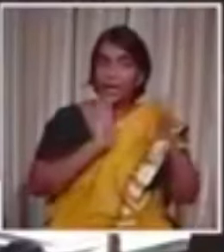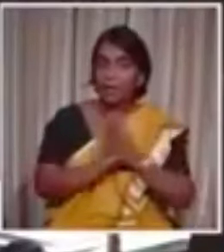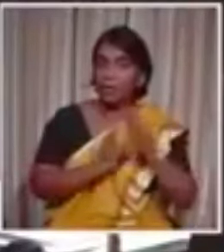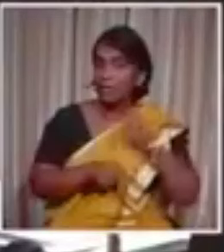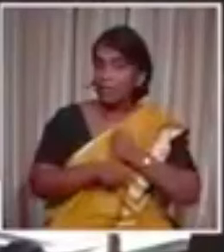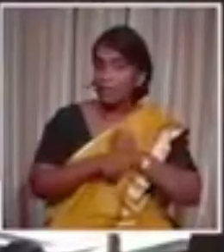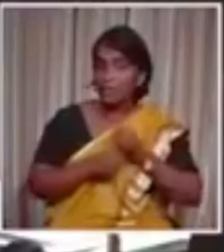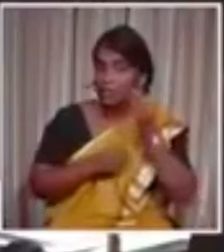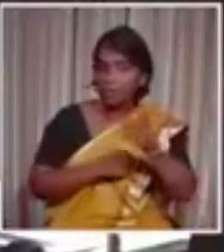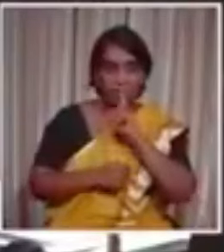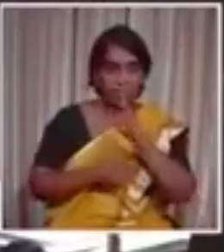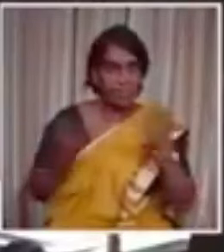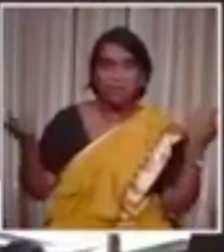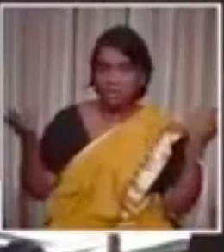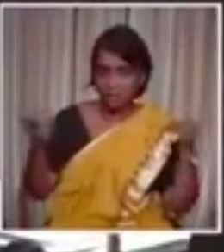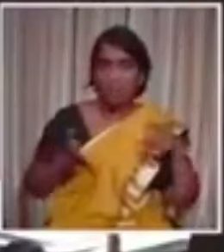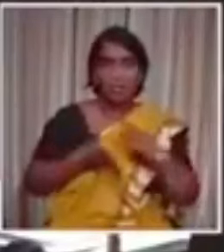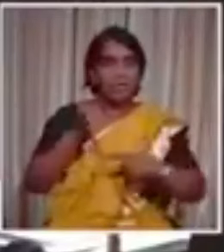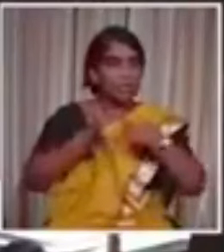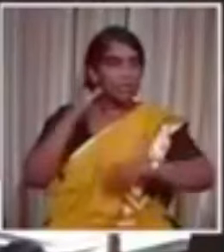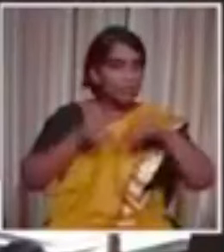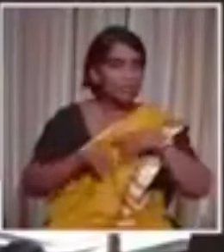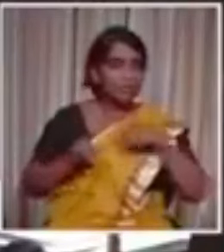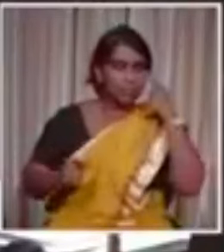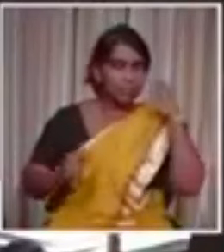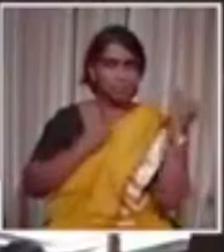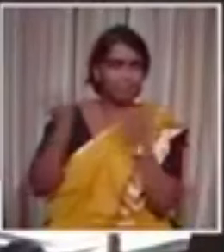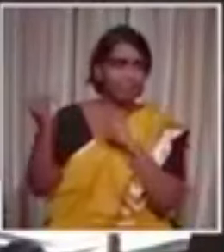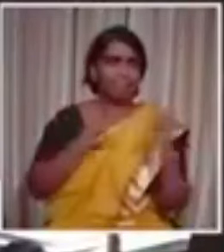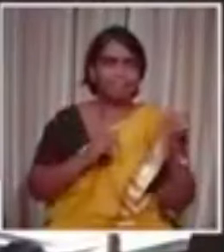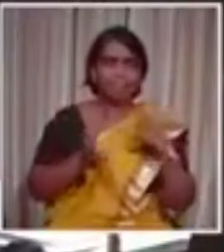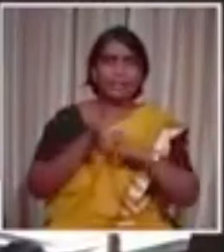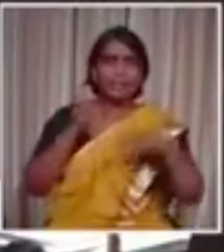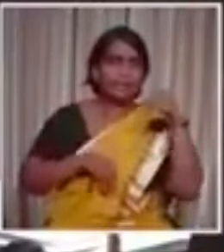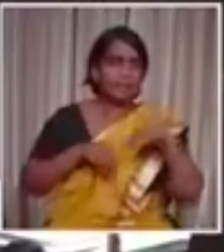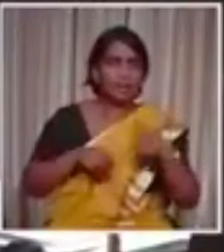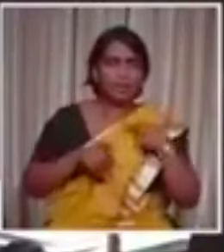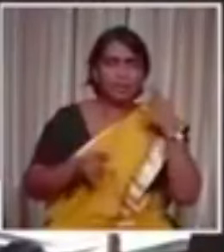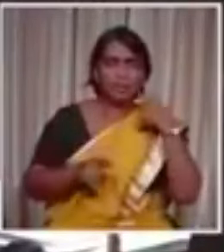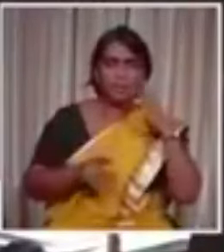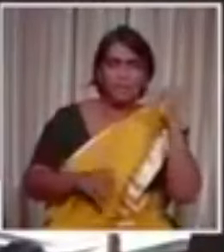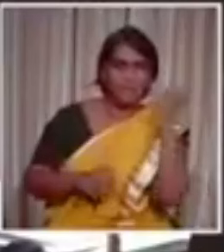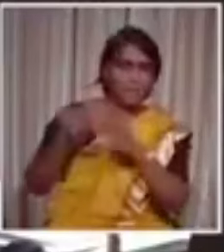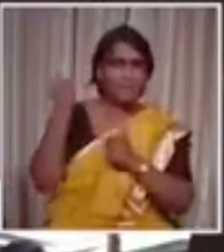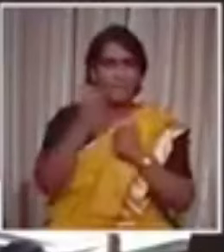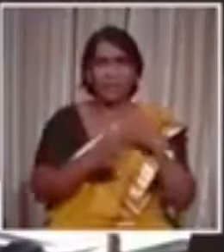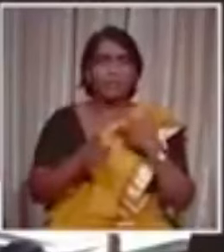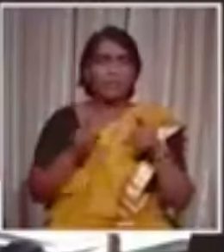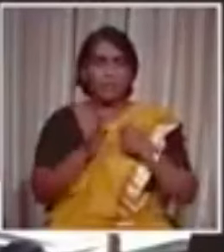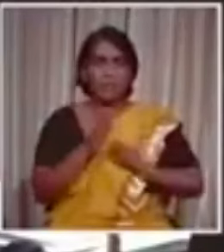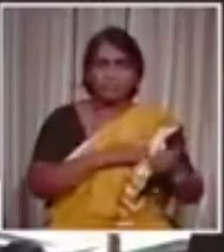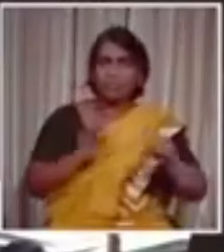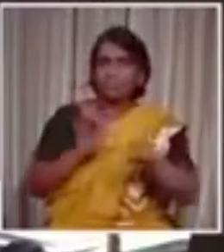කියලා ජනවරමක් ලැබිලා නේ. මේ ජනවරමේ තිබෙන එකිනෙකාට විරුද්ධව ලැබුණු ජනවරමක්. එකිනෙකාට ප්‍රතිපක්ෂව ලැබුණු ජනවරමක්. ඒ